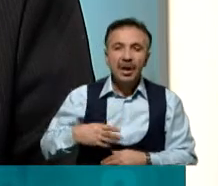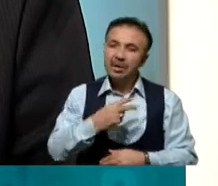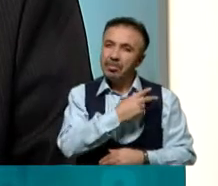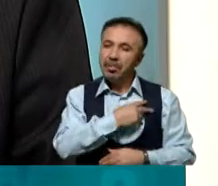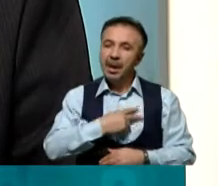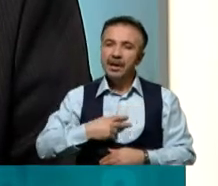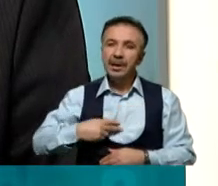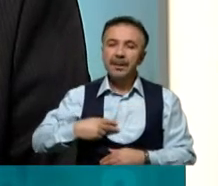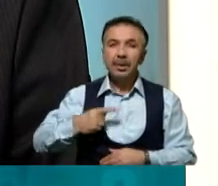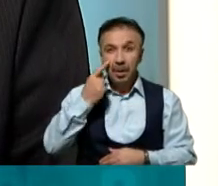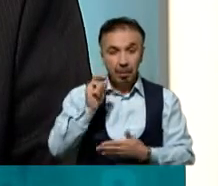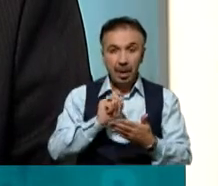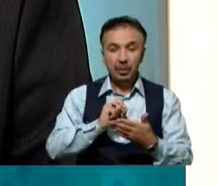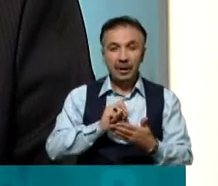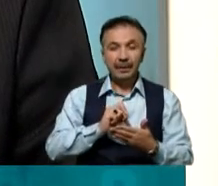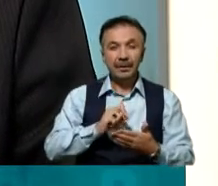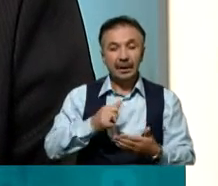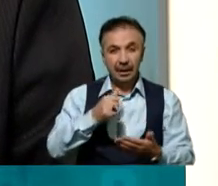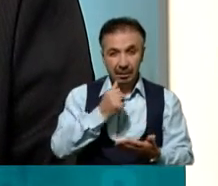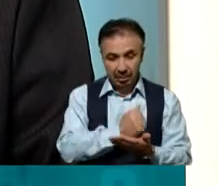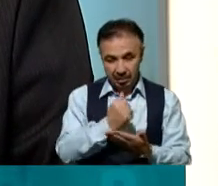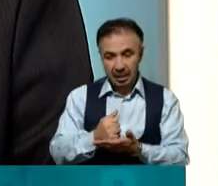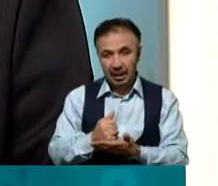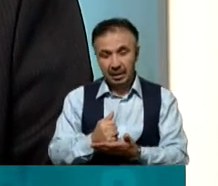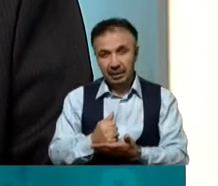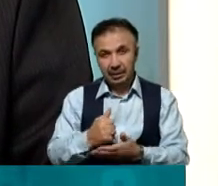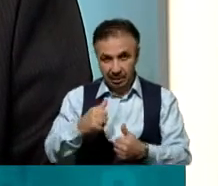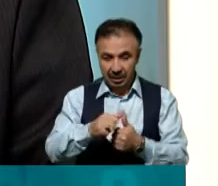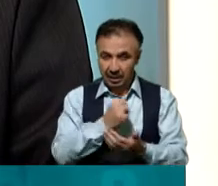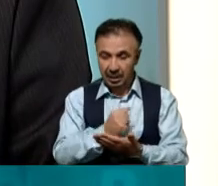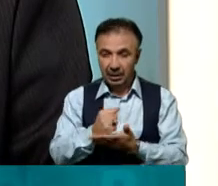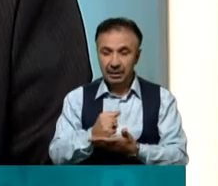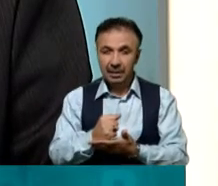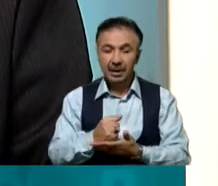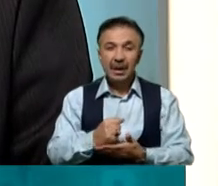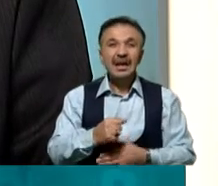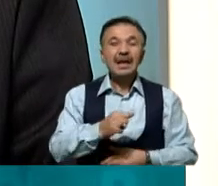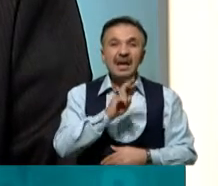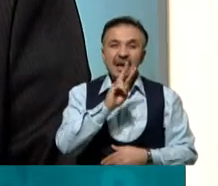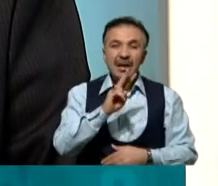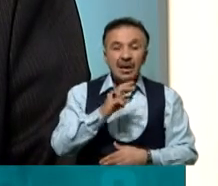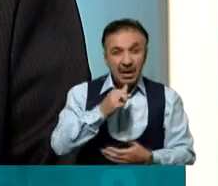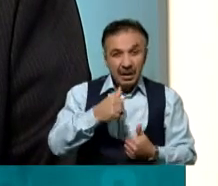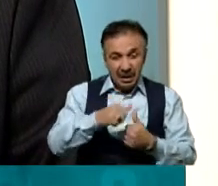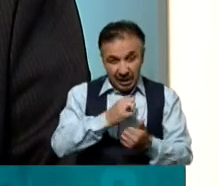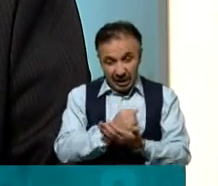memur tarafından, isterse bir din görevlisi tarafından kıyılsın. Nikahın iki tane temel şartı var.